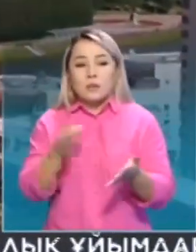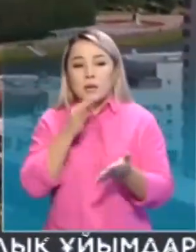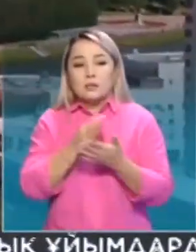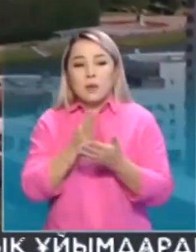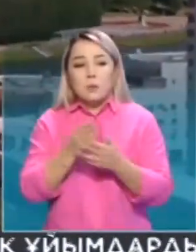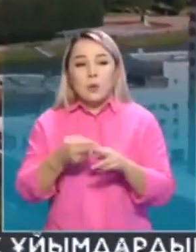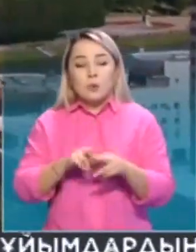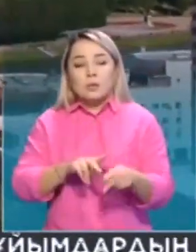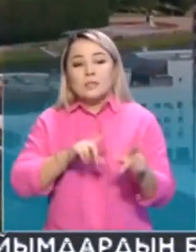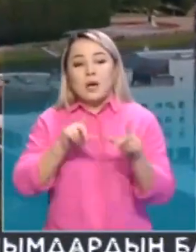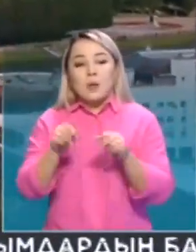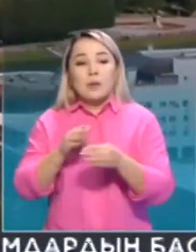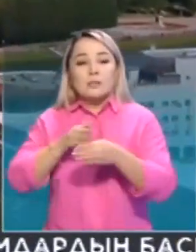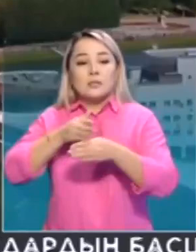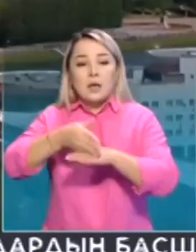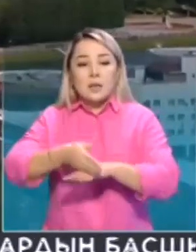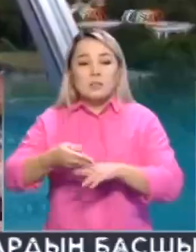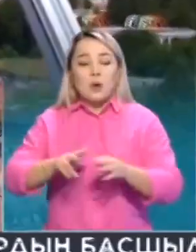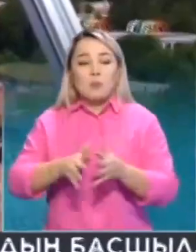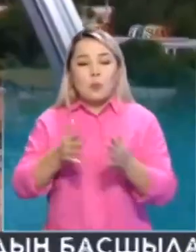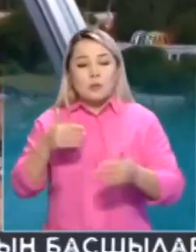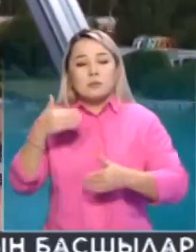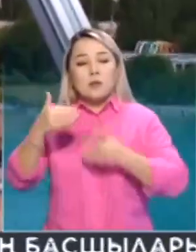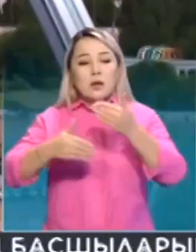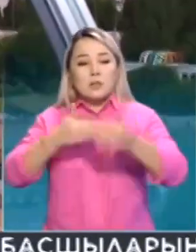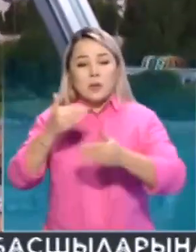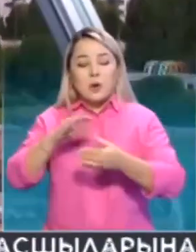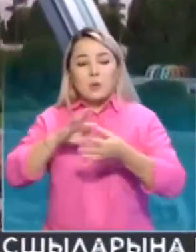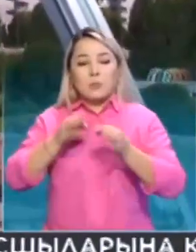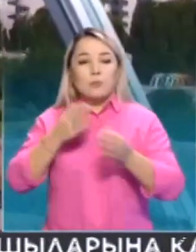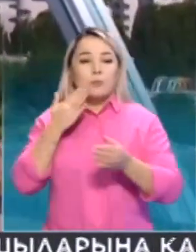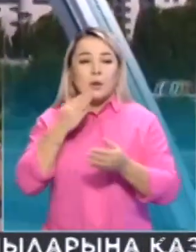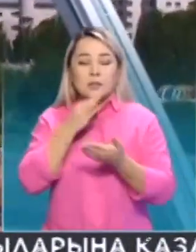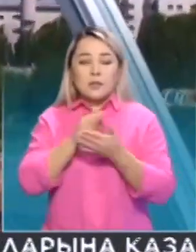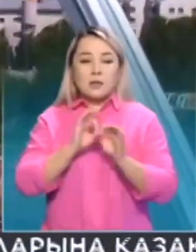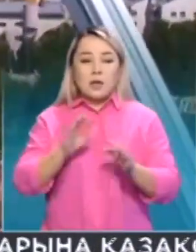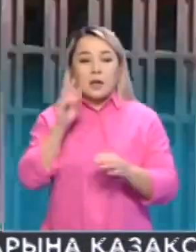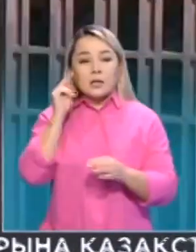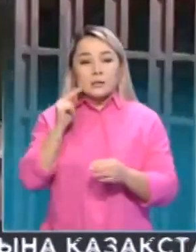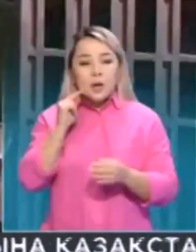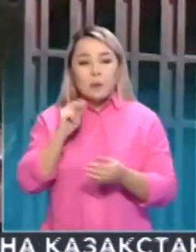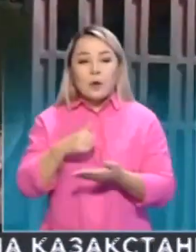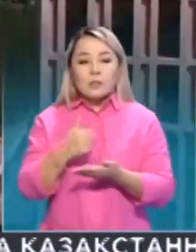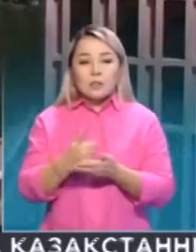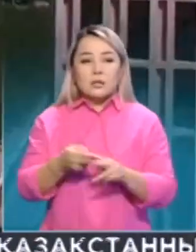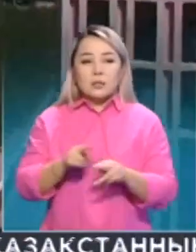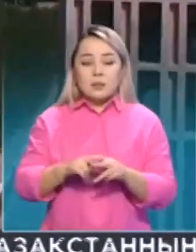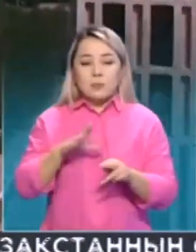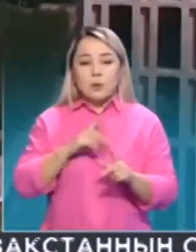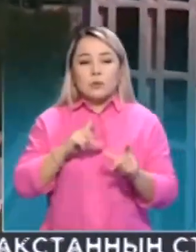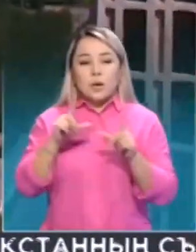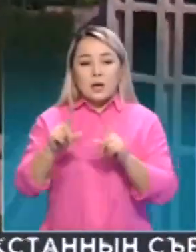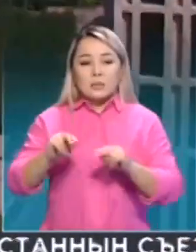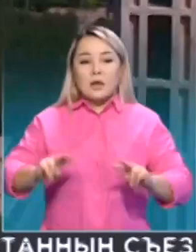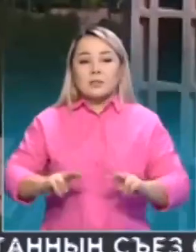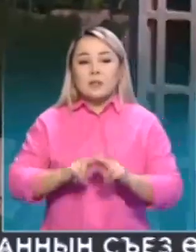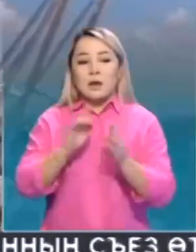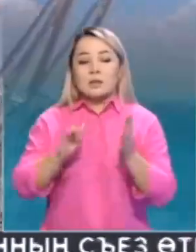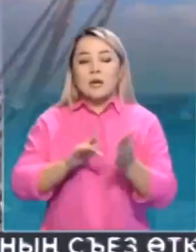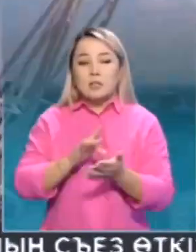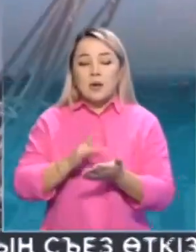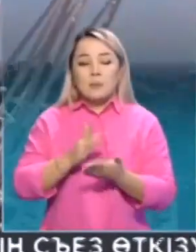осы сапардан соң жаңа белестерге бет алады деген болжам. Оның үстіне Қытай басшысының бұл сапары елордада өтіп жатқан әлемдік